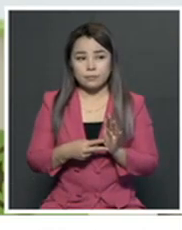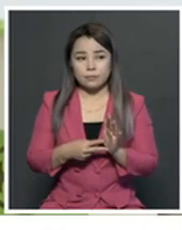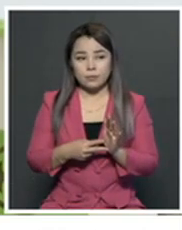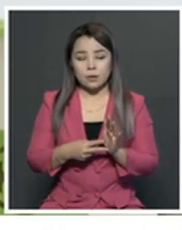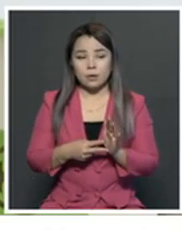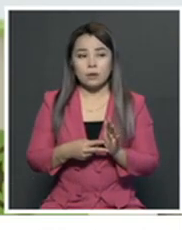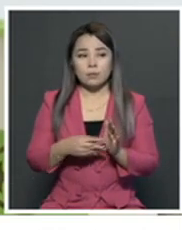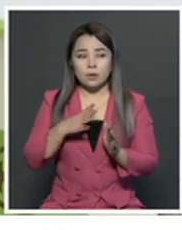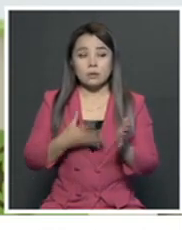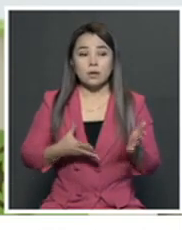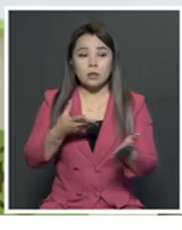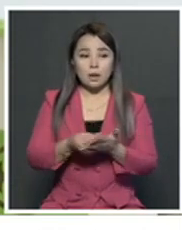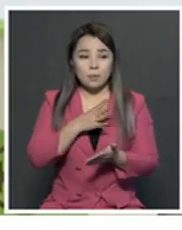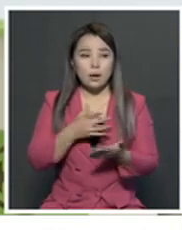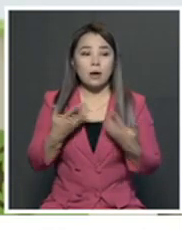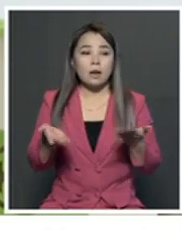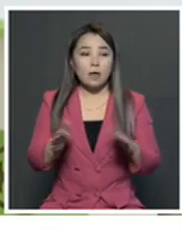көлемінде өндірілді, ал қалған